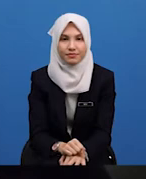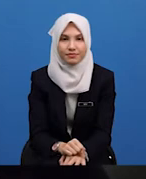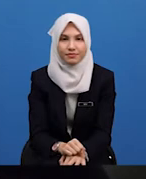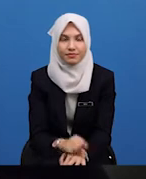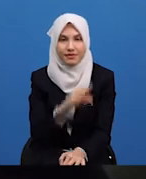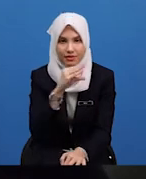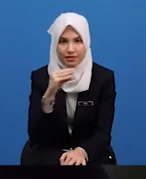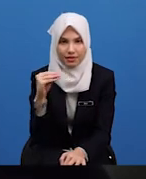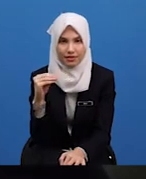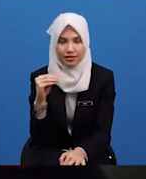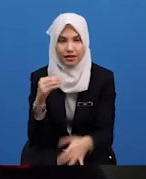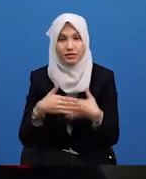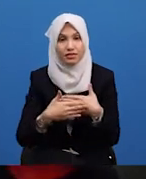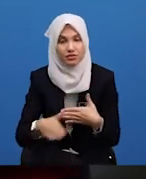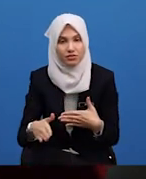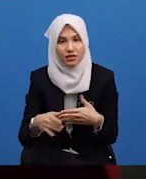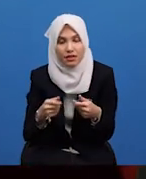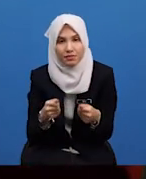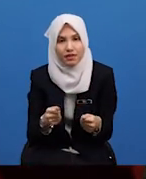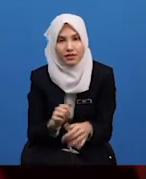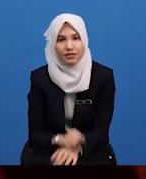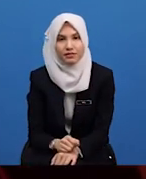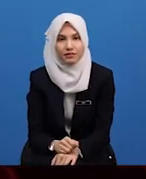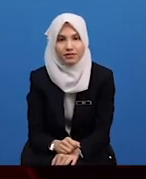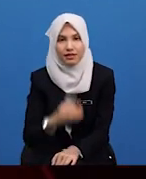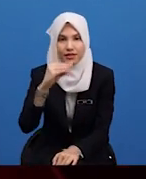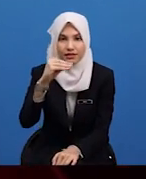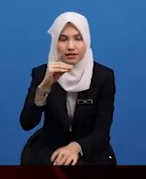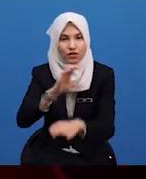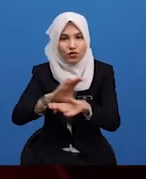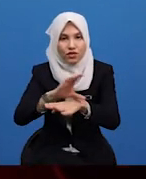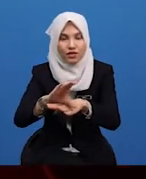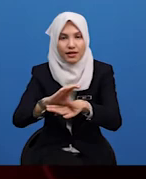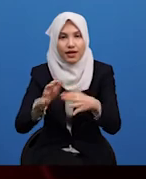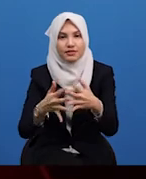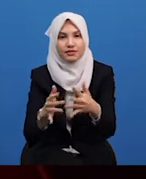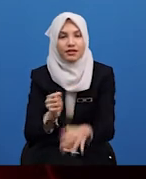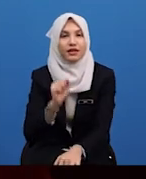Dan seterusnya kita akan menekan pada not D menggunakan jari kedua.